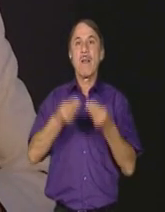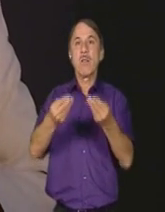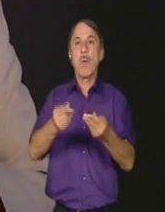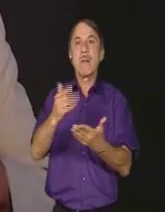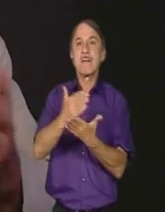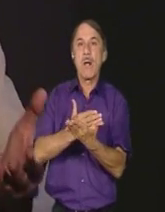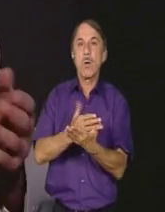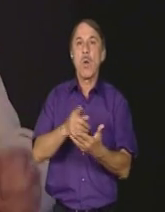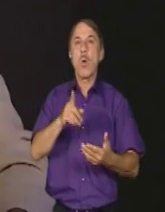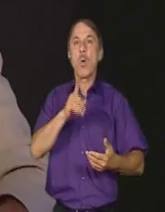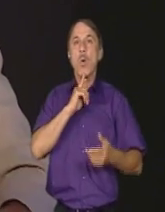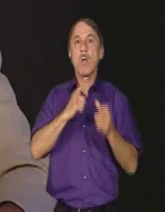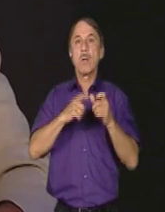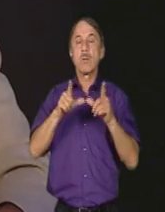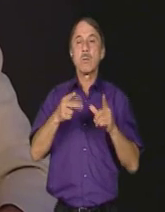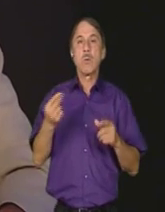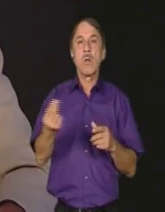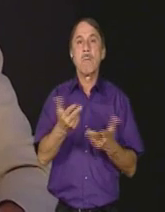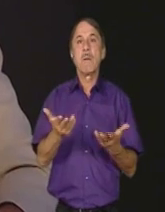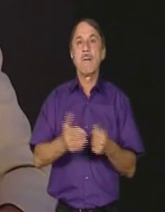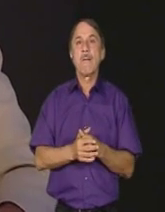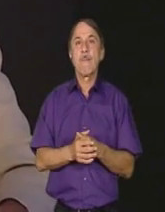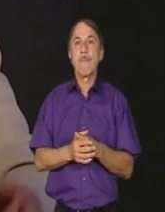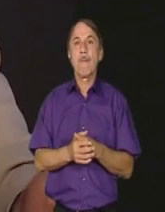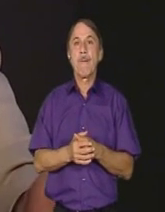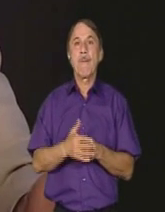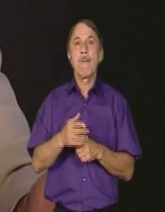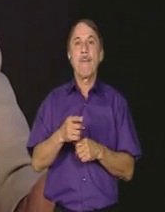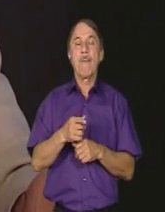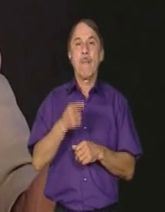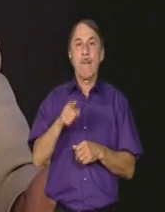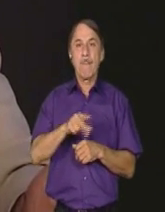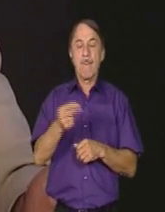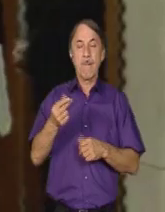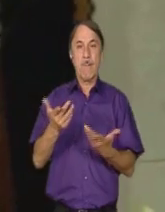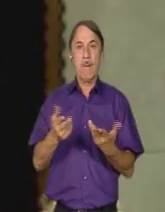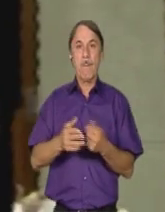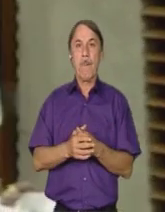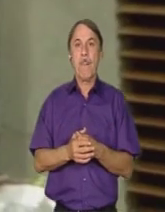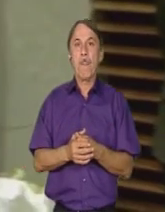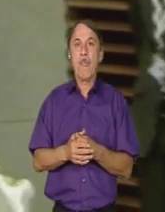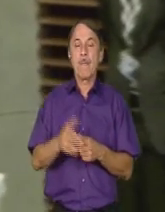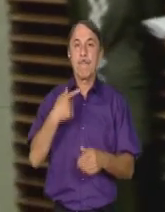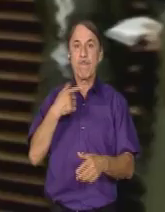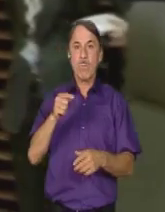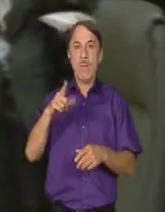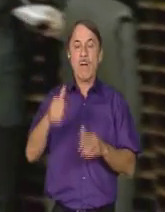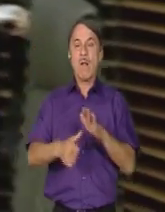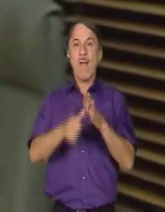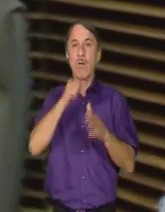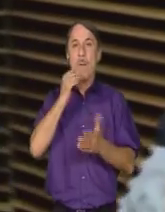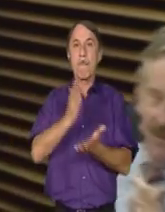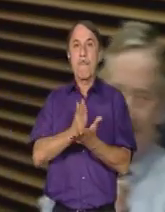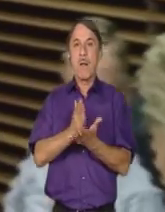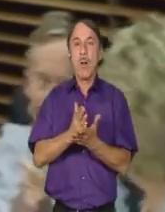dobijete neke zakone koji su ovde u Srbiji neprimenjivi, nije dobar način. Evropu malo zanima bilo šta